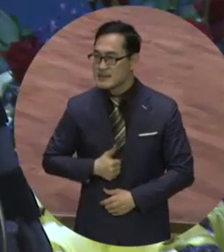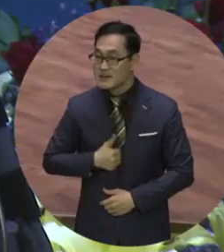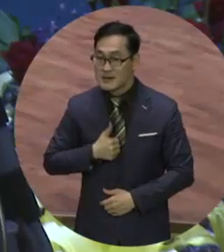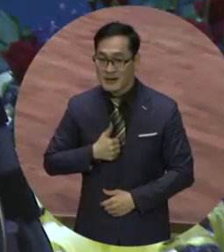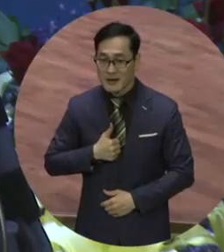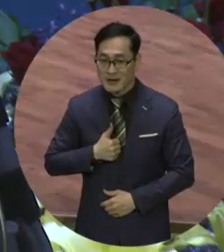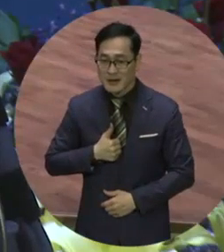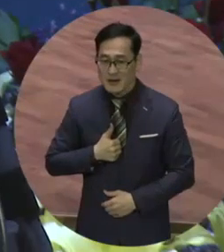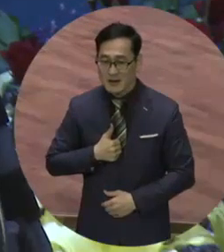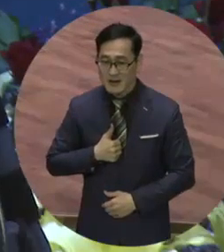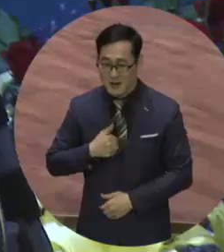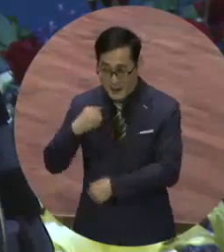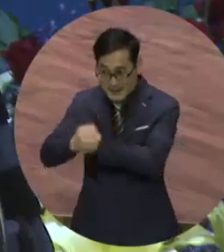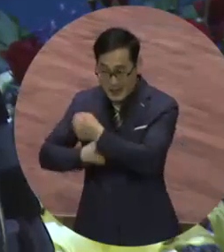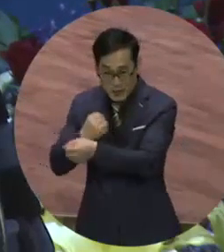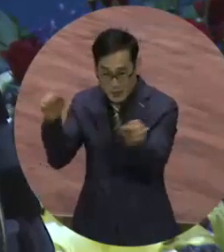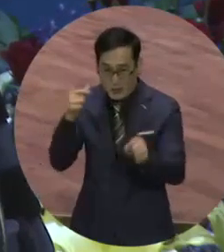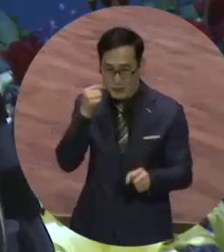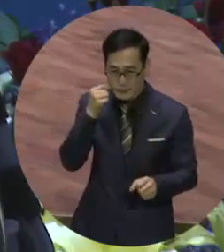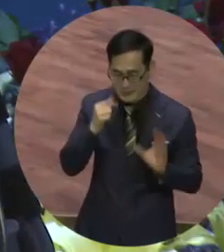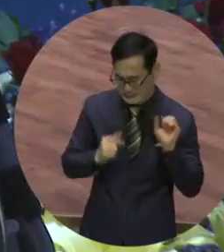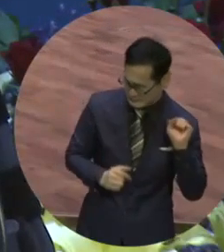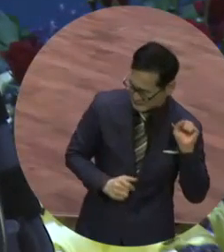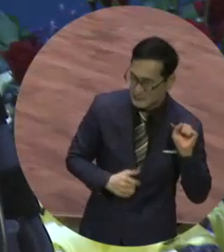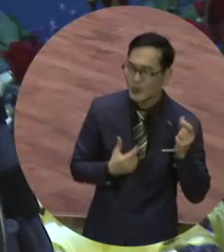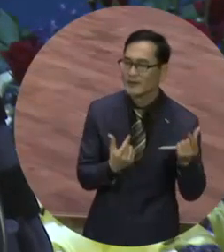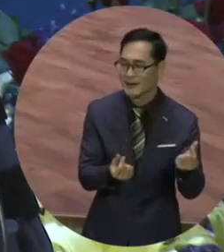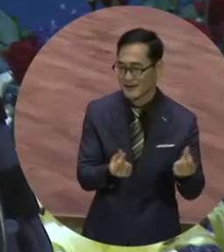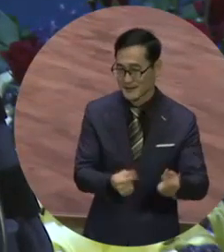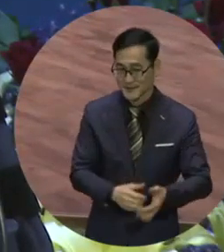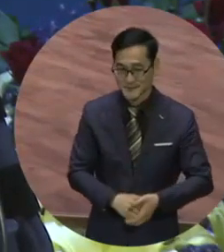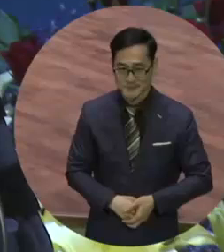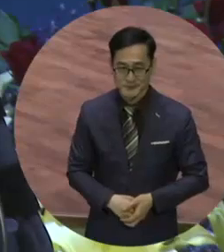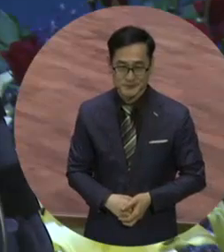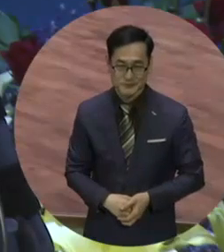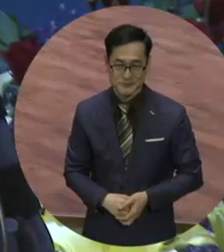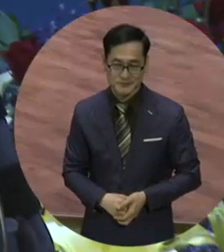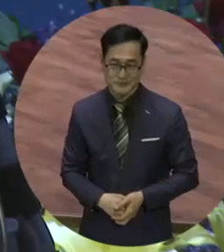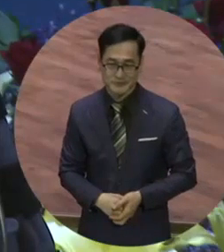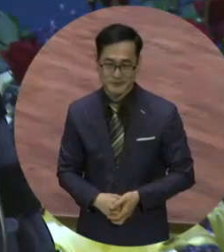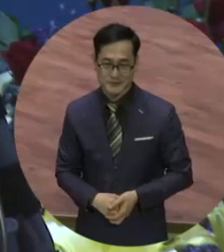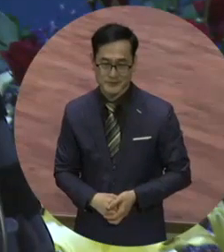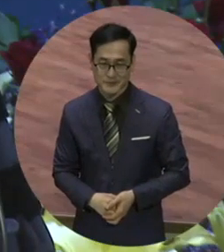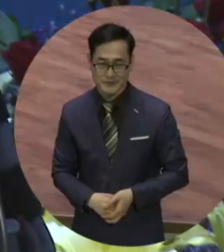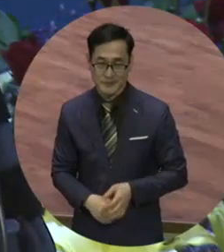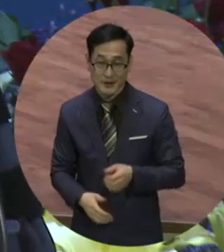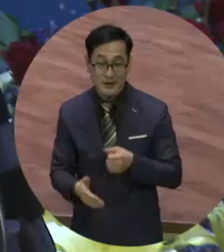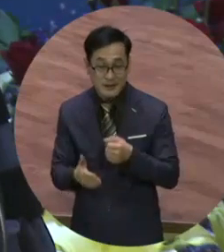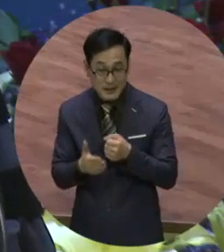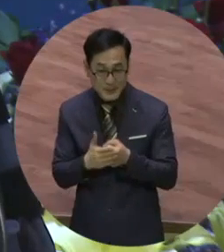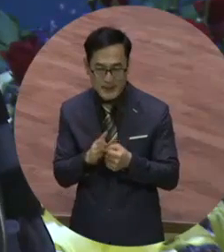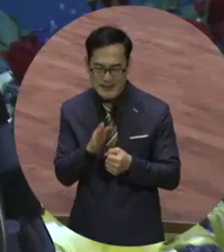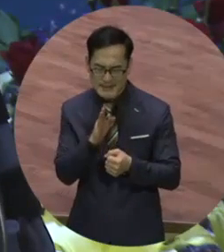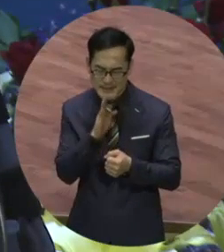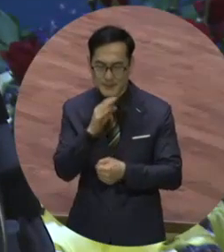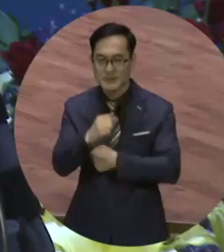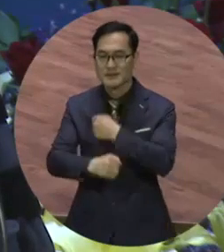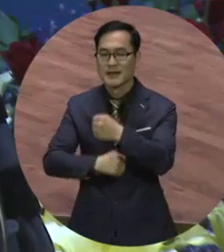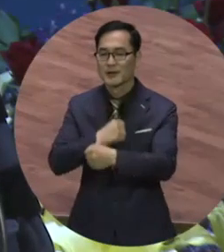거예요. 그런 거 없어. 그런 사람을 참 자유한 사람이다.